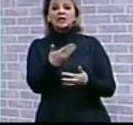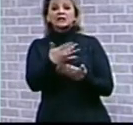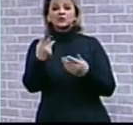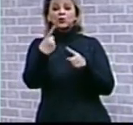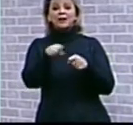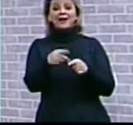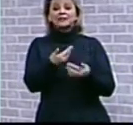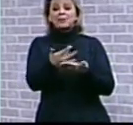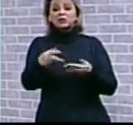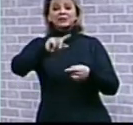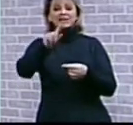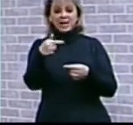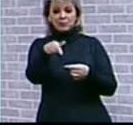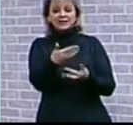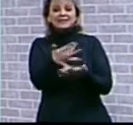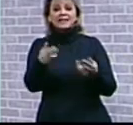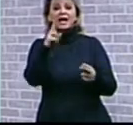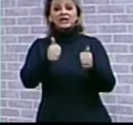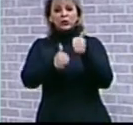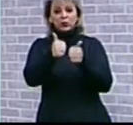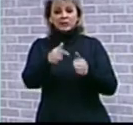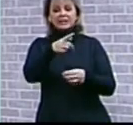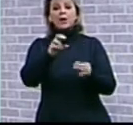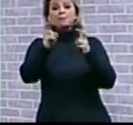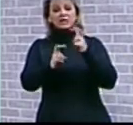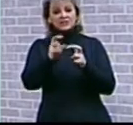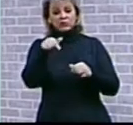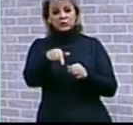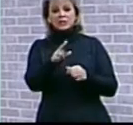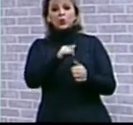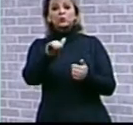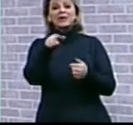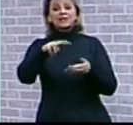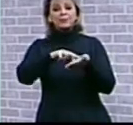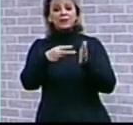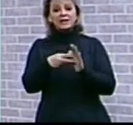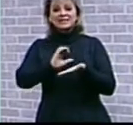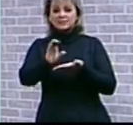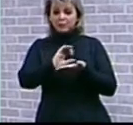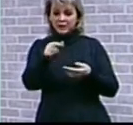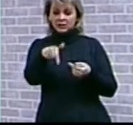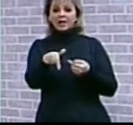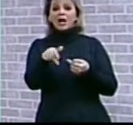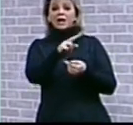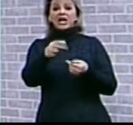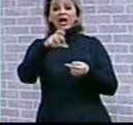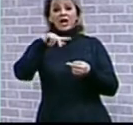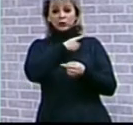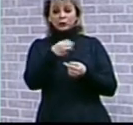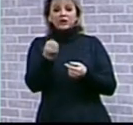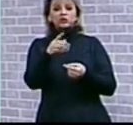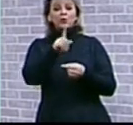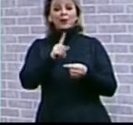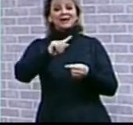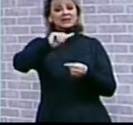насколько эта продукция востребована, где какие конкурентные производства, куда они планируют сбыт. Да, экономика еще